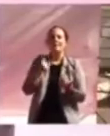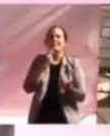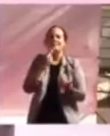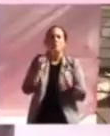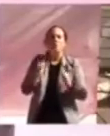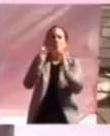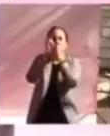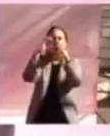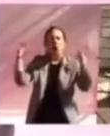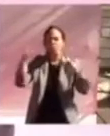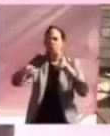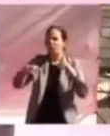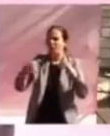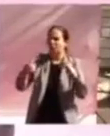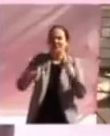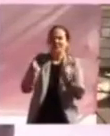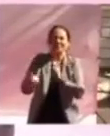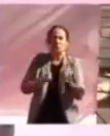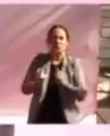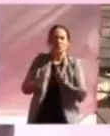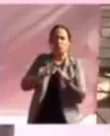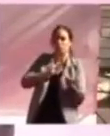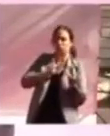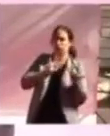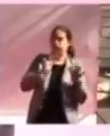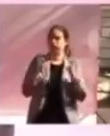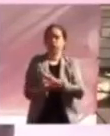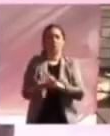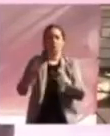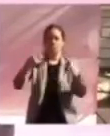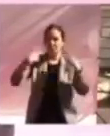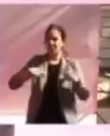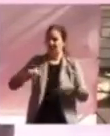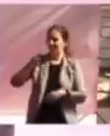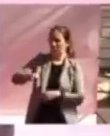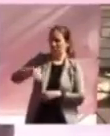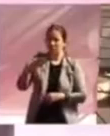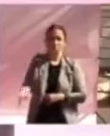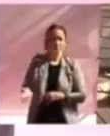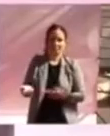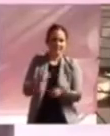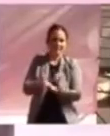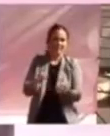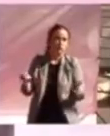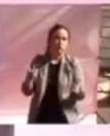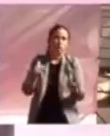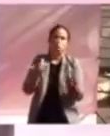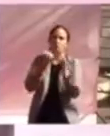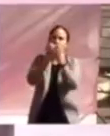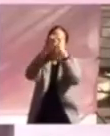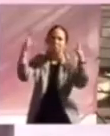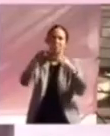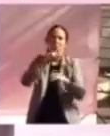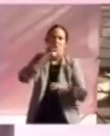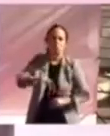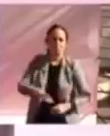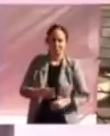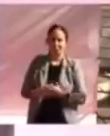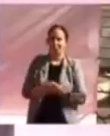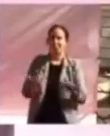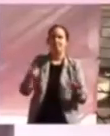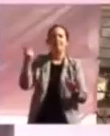e ora si tratta appunto di di provare a rovesciare quella che una grande crisi in un'opportunità